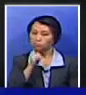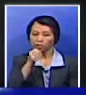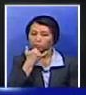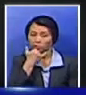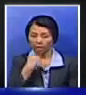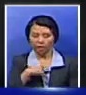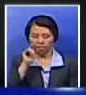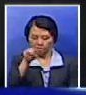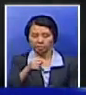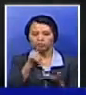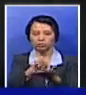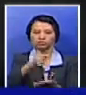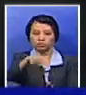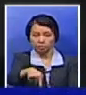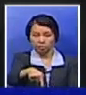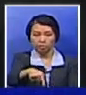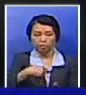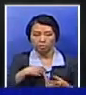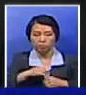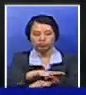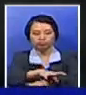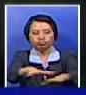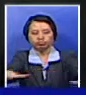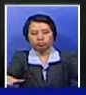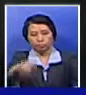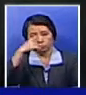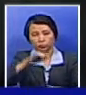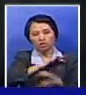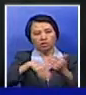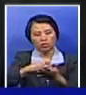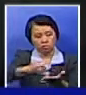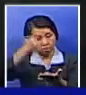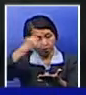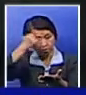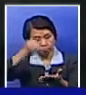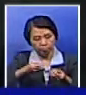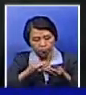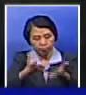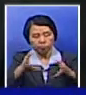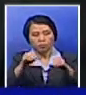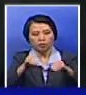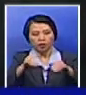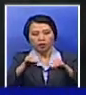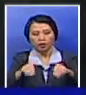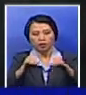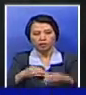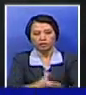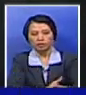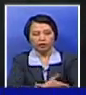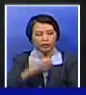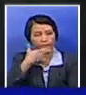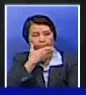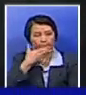sebegini, saya melebarkan segala ilmu dan pengalaman, mencurahkan kepada kepada anak-anak